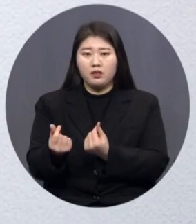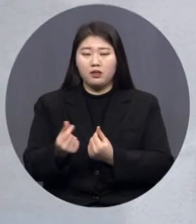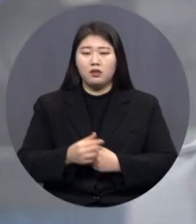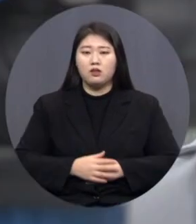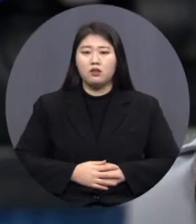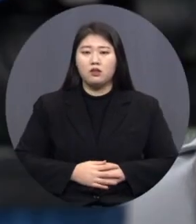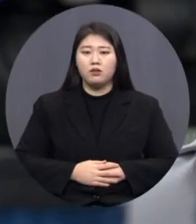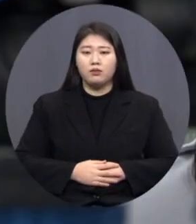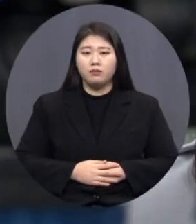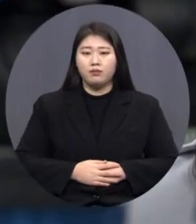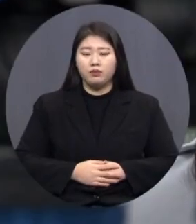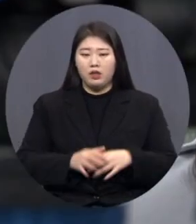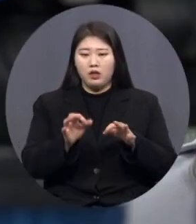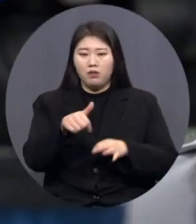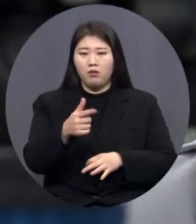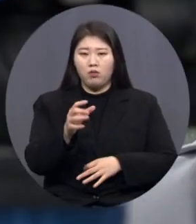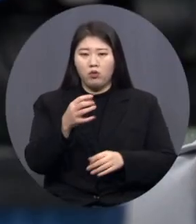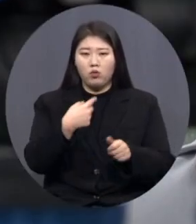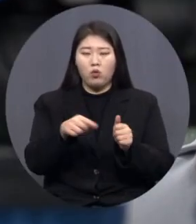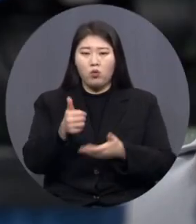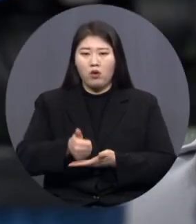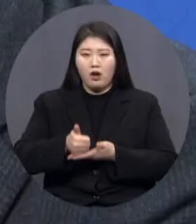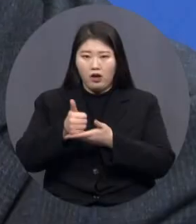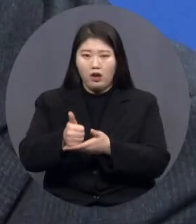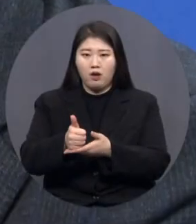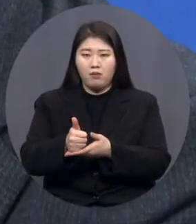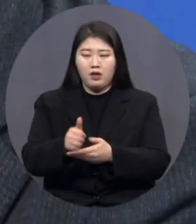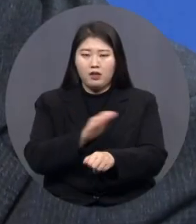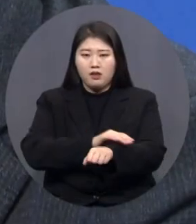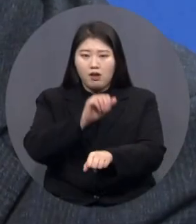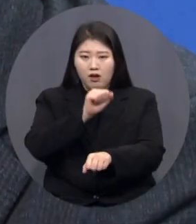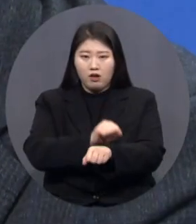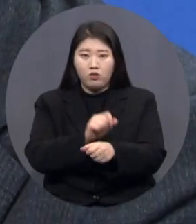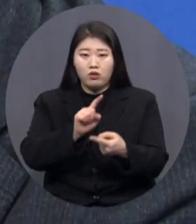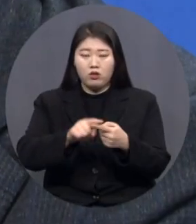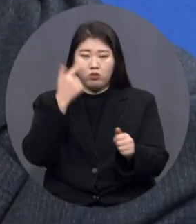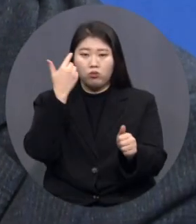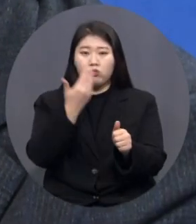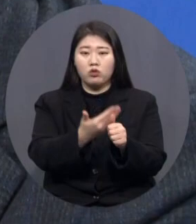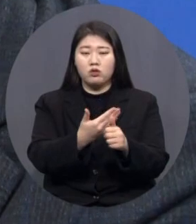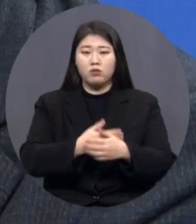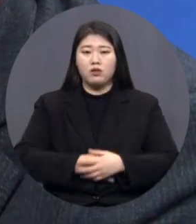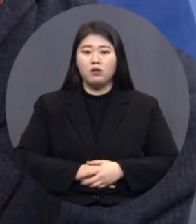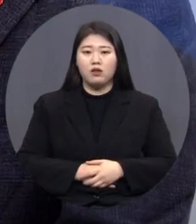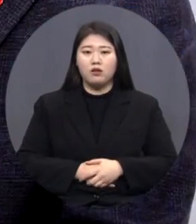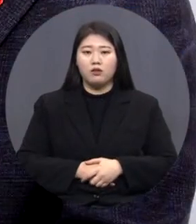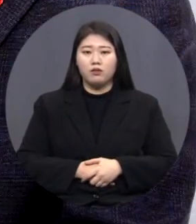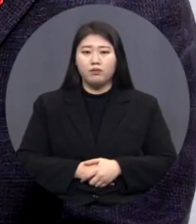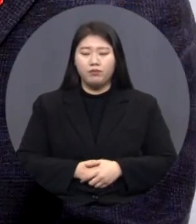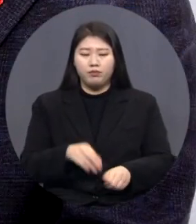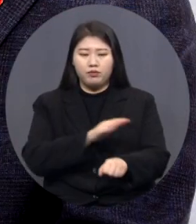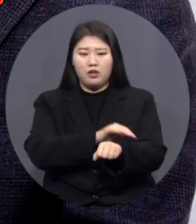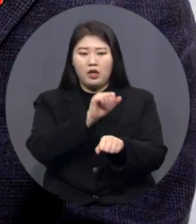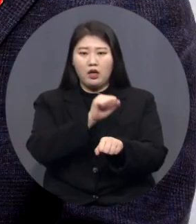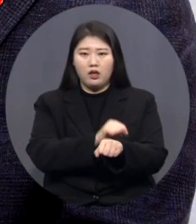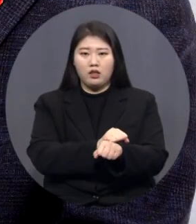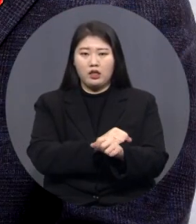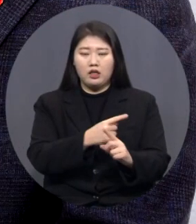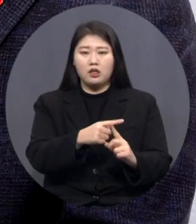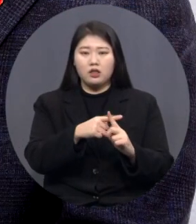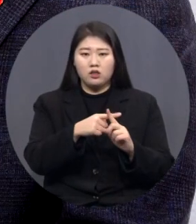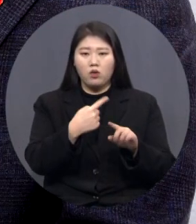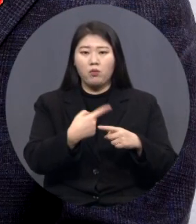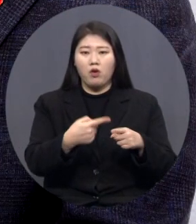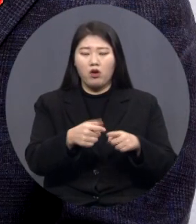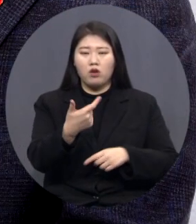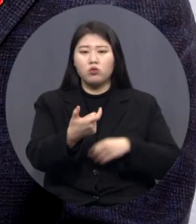비슷했습니다 김광수 교육감이 교육행정 업무를 잘하고 있는지에 대해서도 잘하고 있다는 긍정평가가